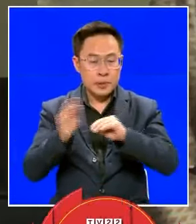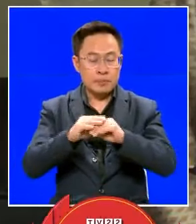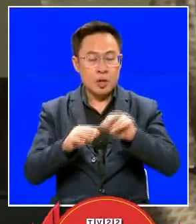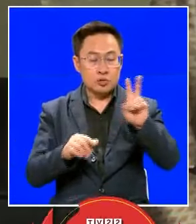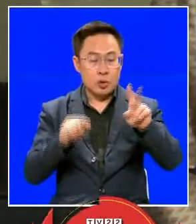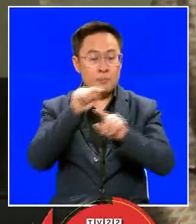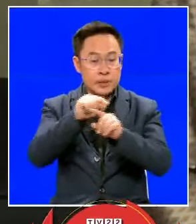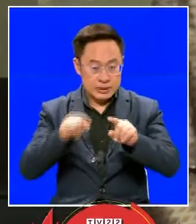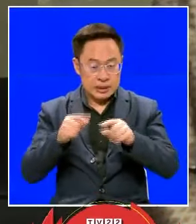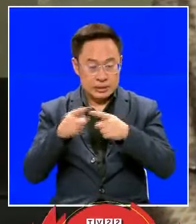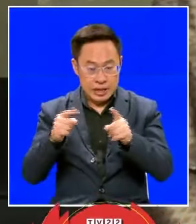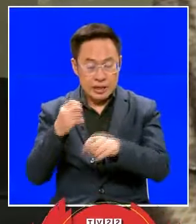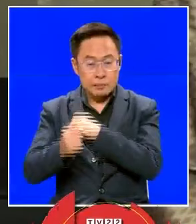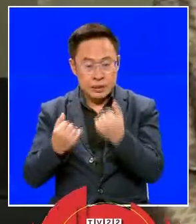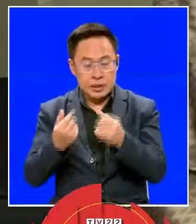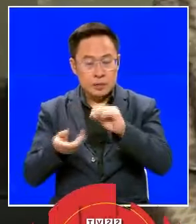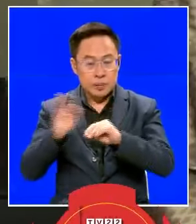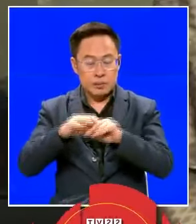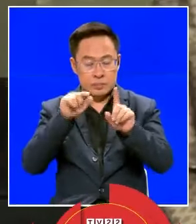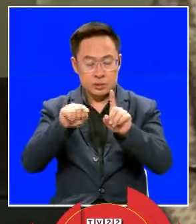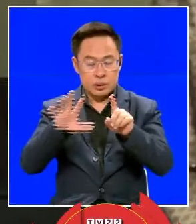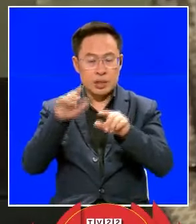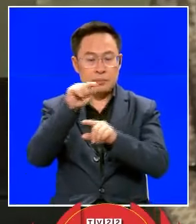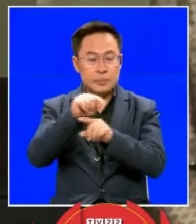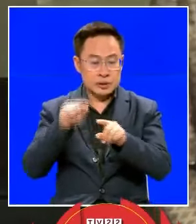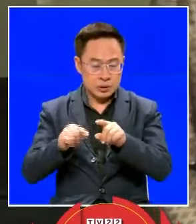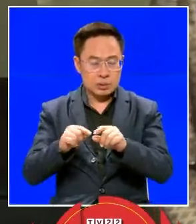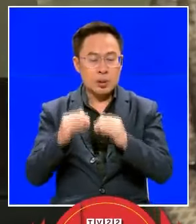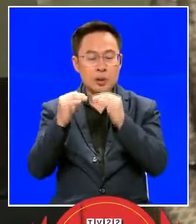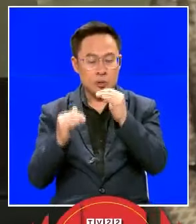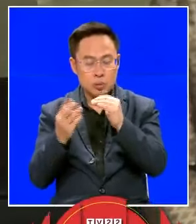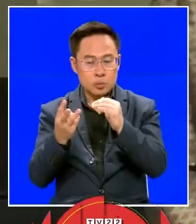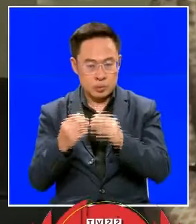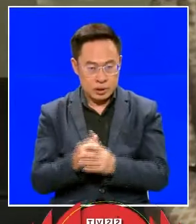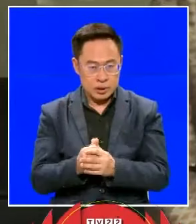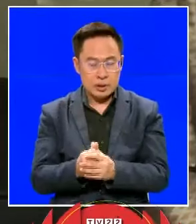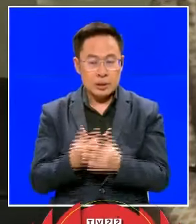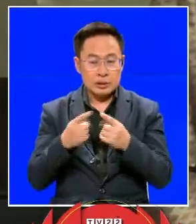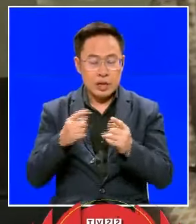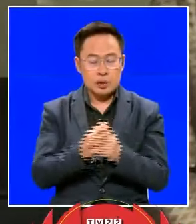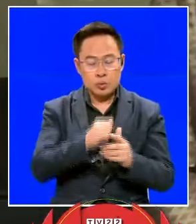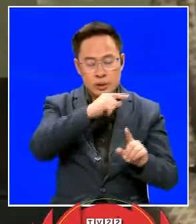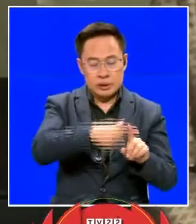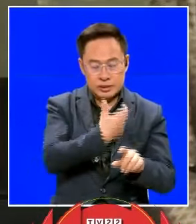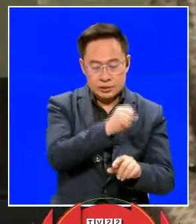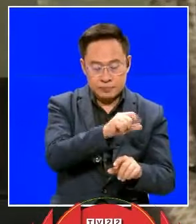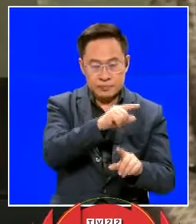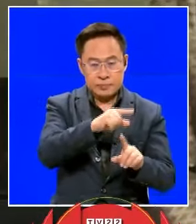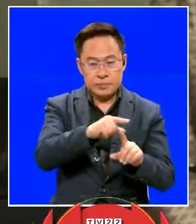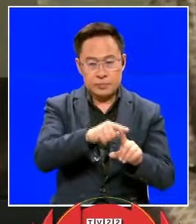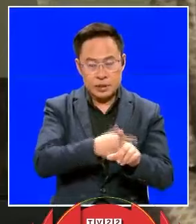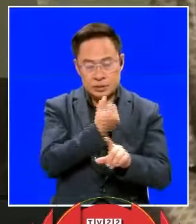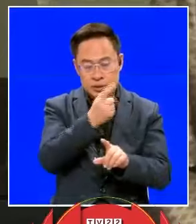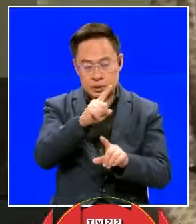ครับไม่ได้เกิดการติดรบเมื่อเทียบกับควาเตอร์ที่ผ่านมาซึ่งควาเตอร์ที่แล้วเนี่ยมีการติดรบก็เลยทำให้เราไม่ได้อยู่ใน